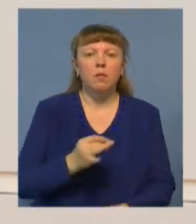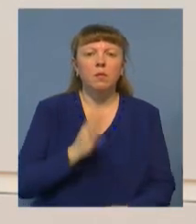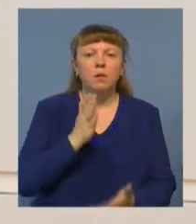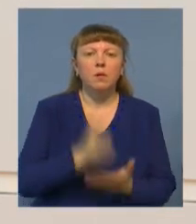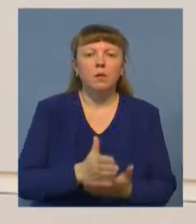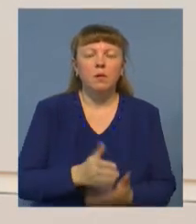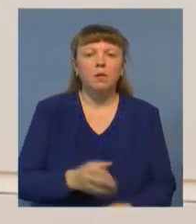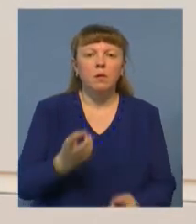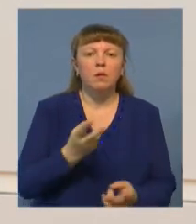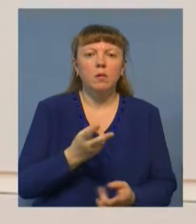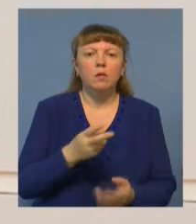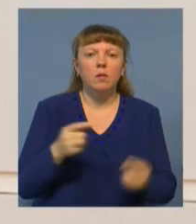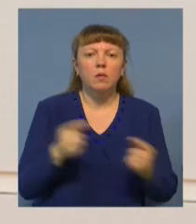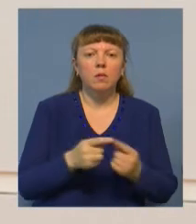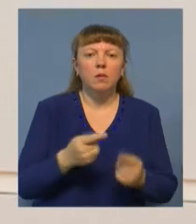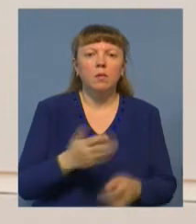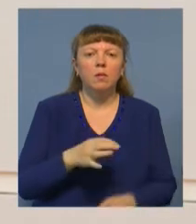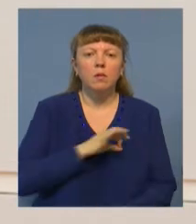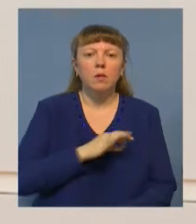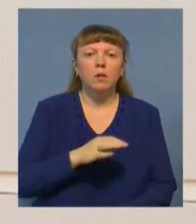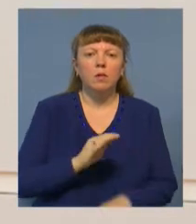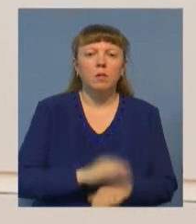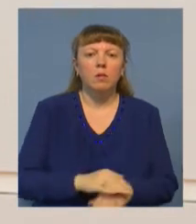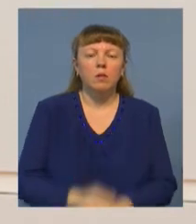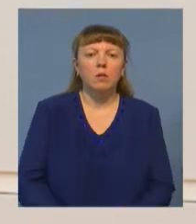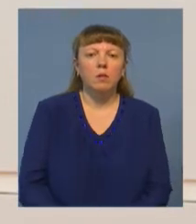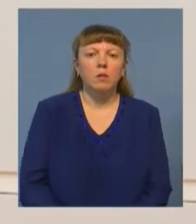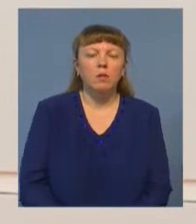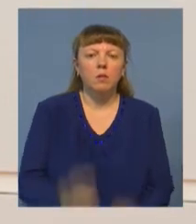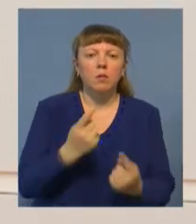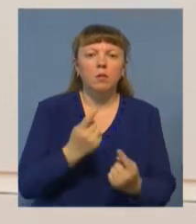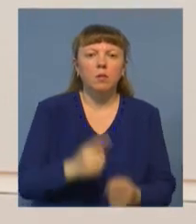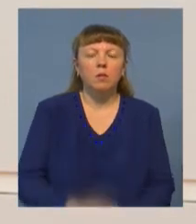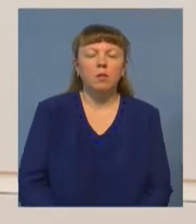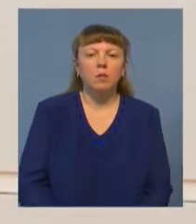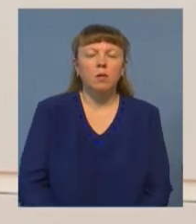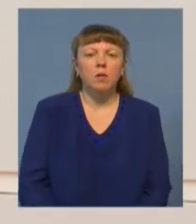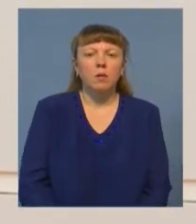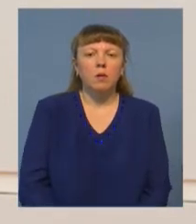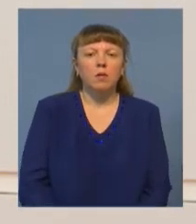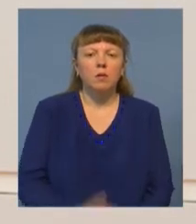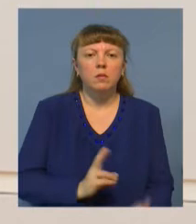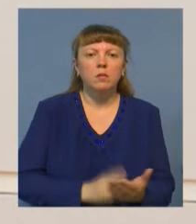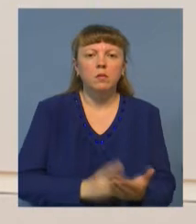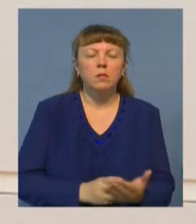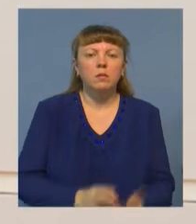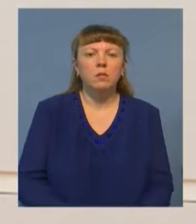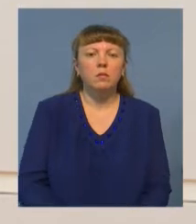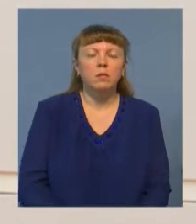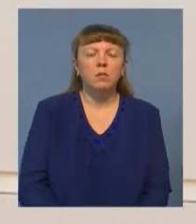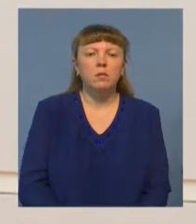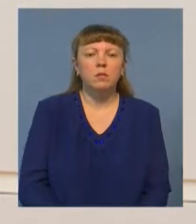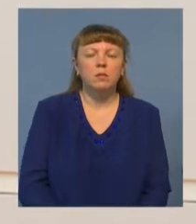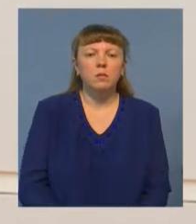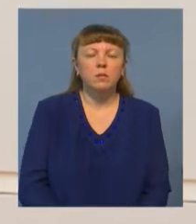цель, необходимости подтверждения данного юридического факта и доказательства, да, вот особенности, да, и доказательства, на основании